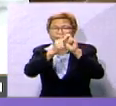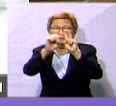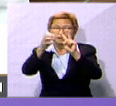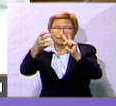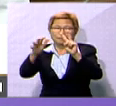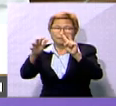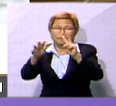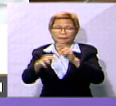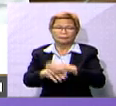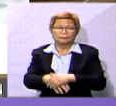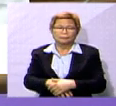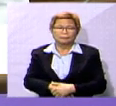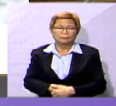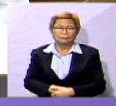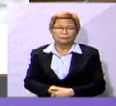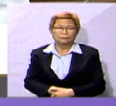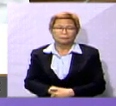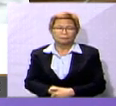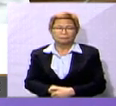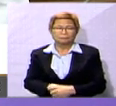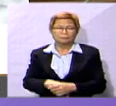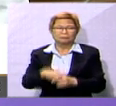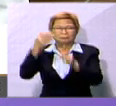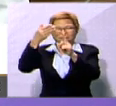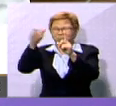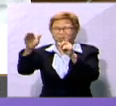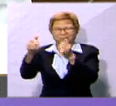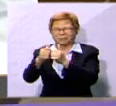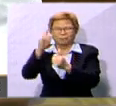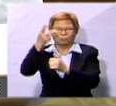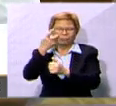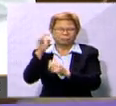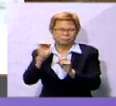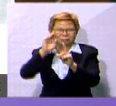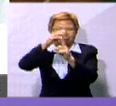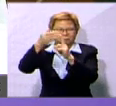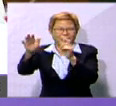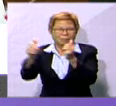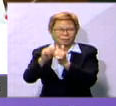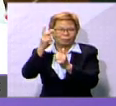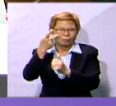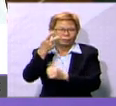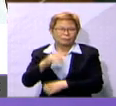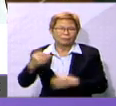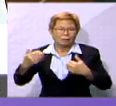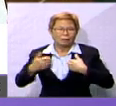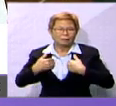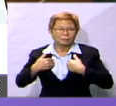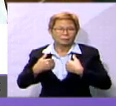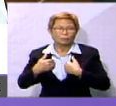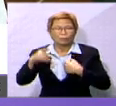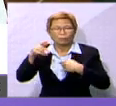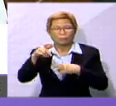2015. Bila dia tangkap, tidak ada kena-mengena dengan politik. Ya? Bukan ada kena-mengena dengan politik. Ada orang